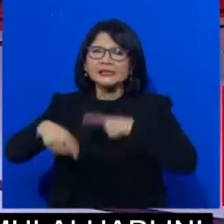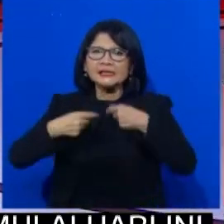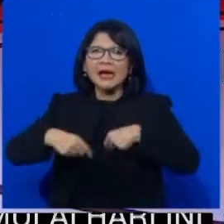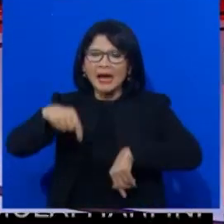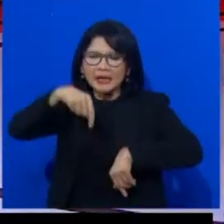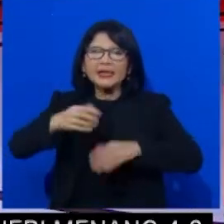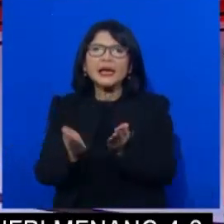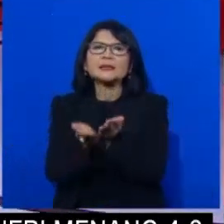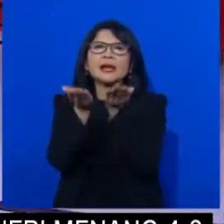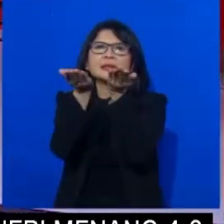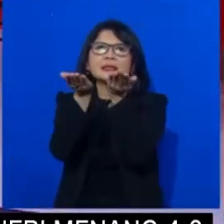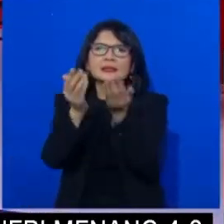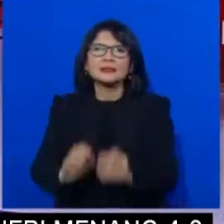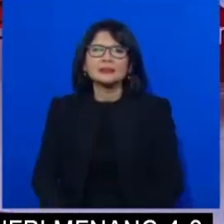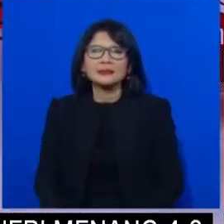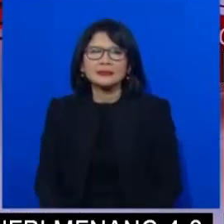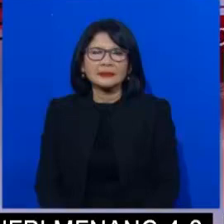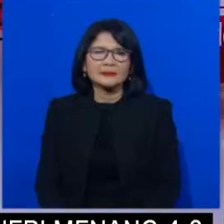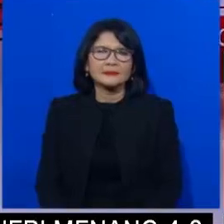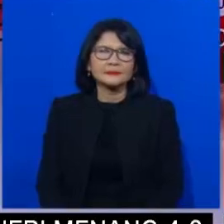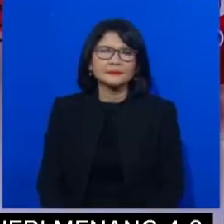Inikah Takdir.